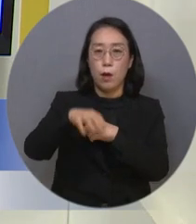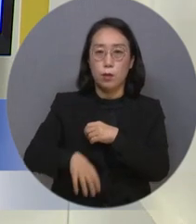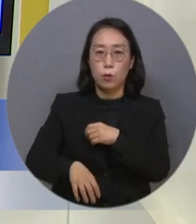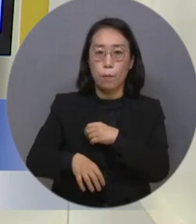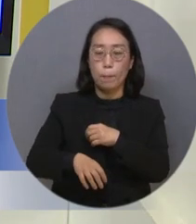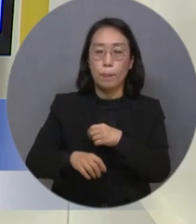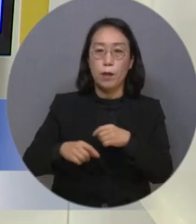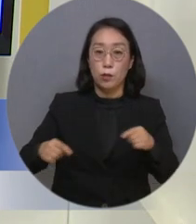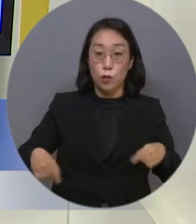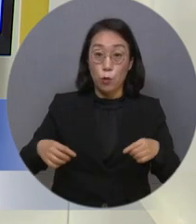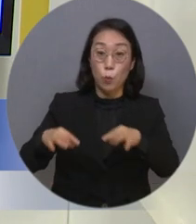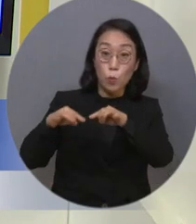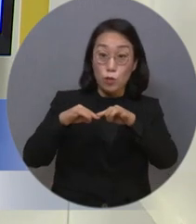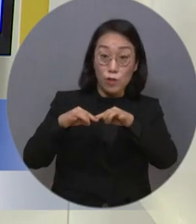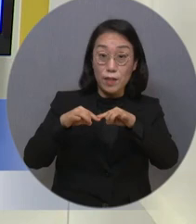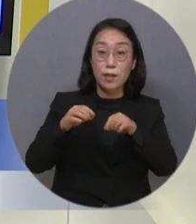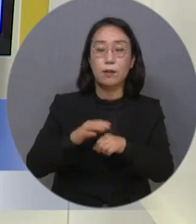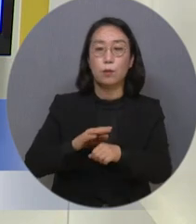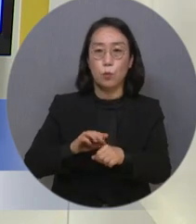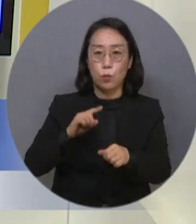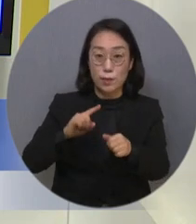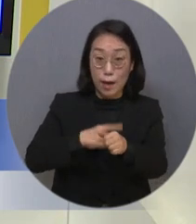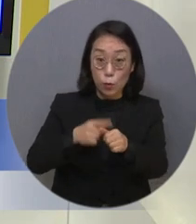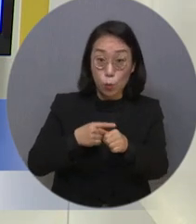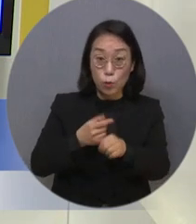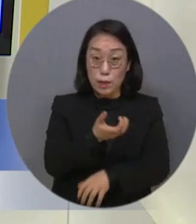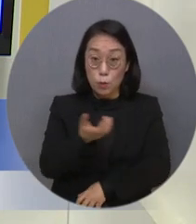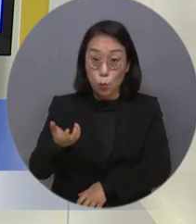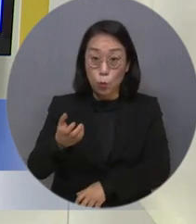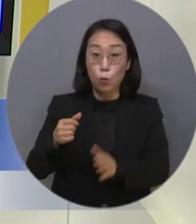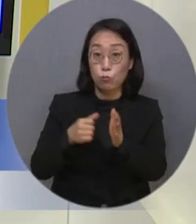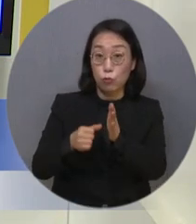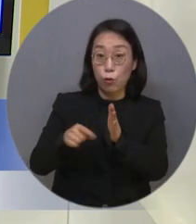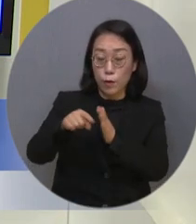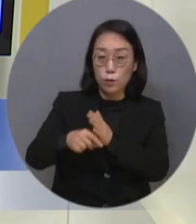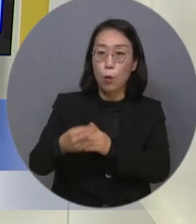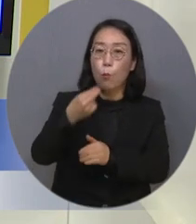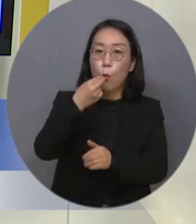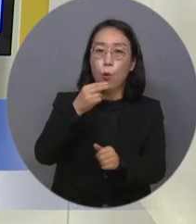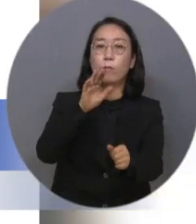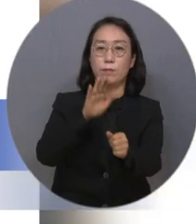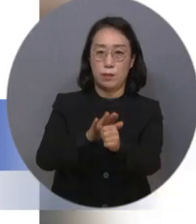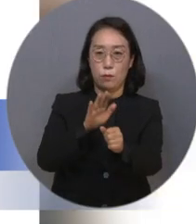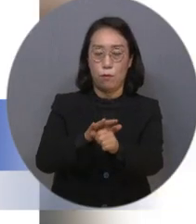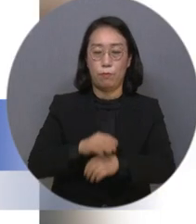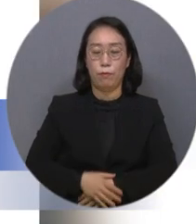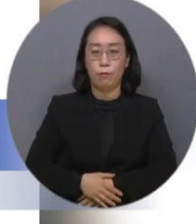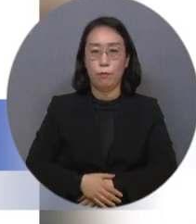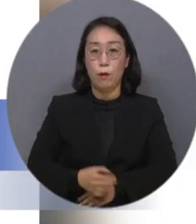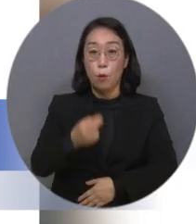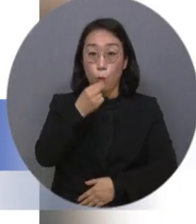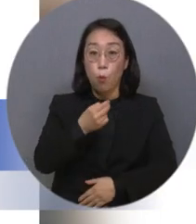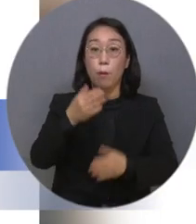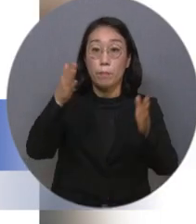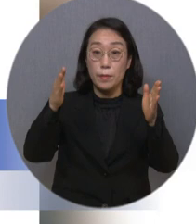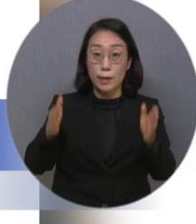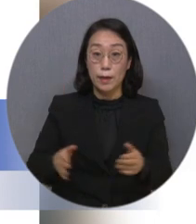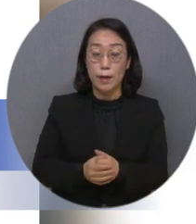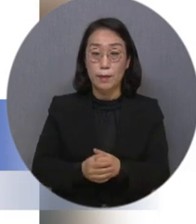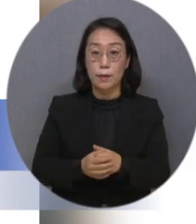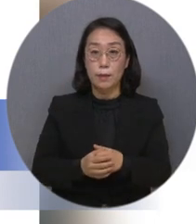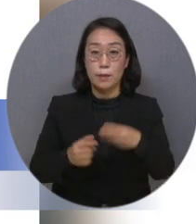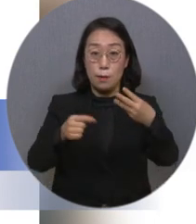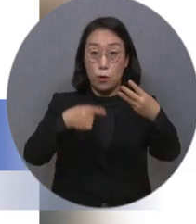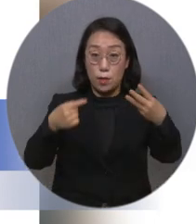스쿠터 등 전동보장구를 이용하는 관내 등록 장애널 대상으로 보험 가입을 지원합니다 보험 기간은 다음 달